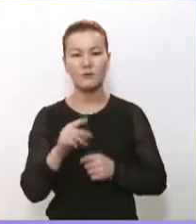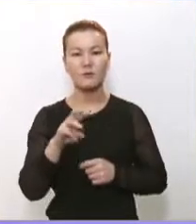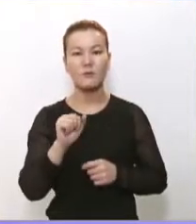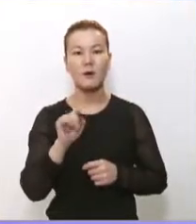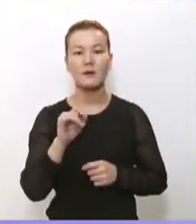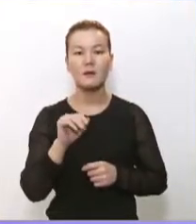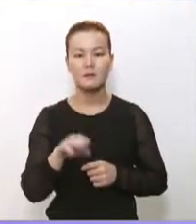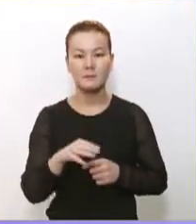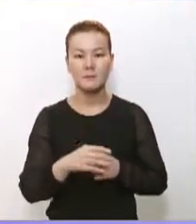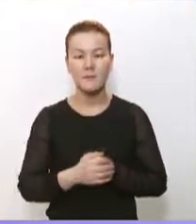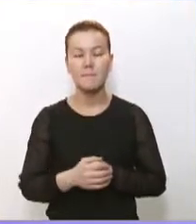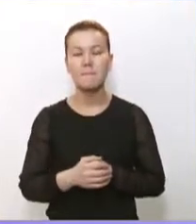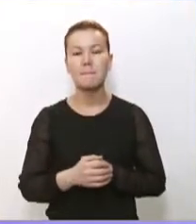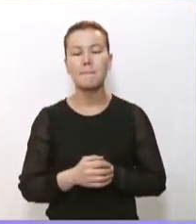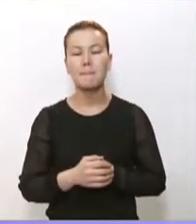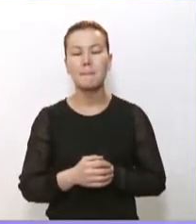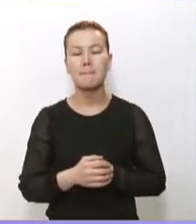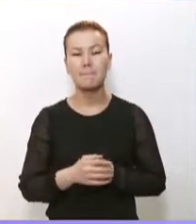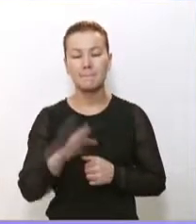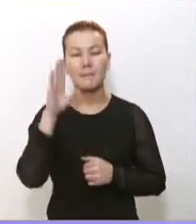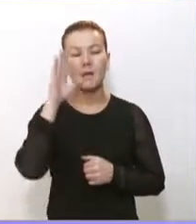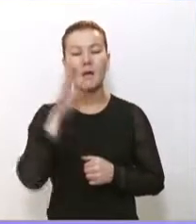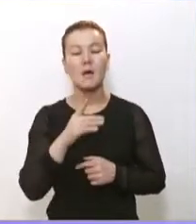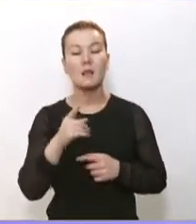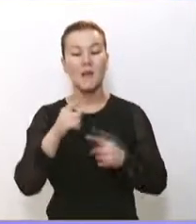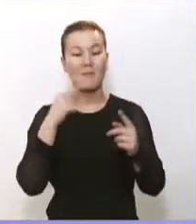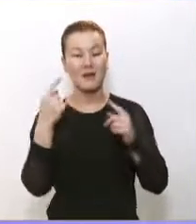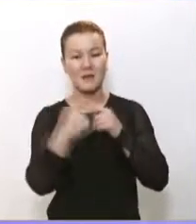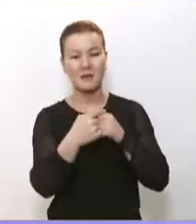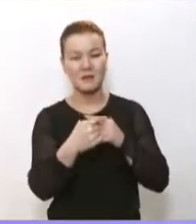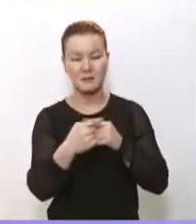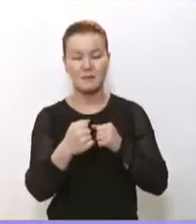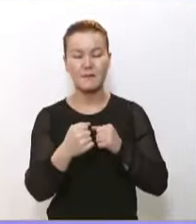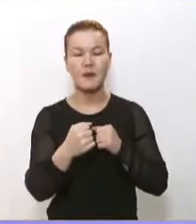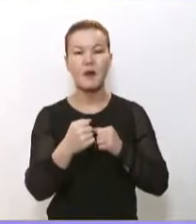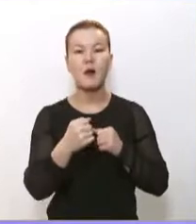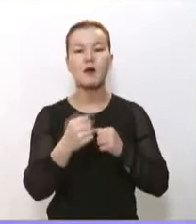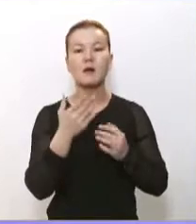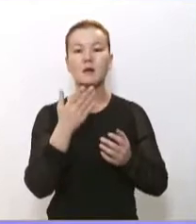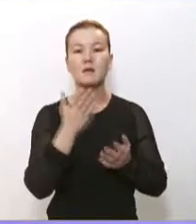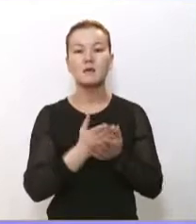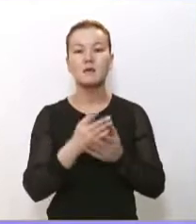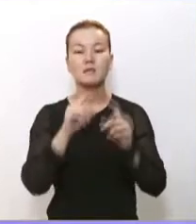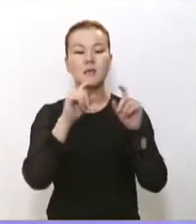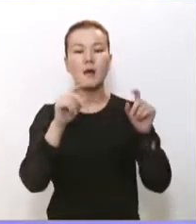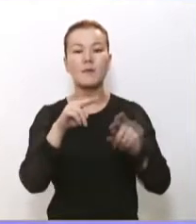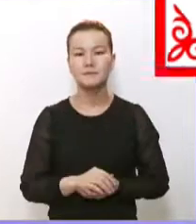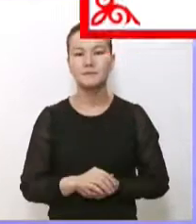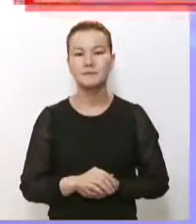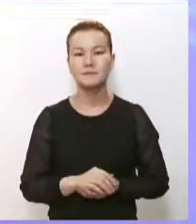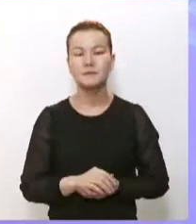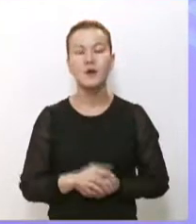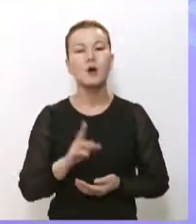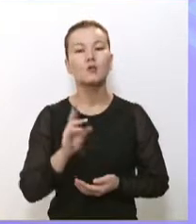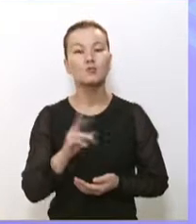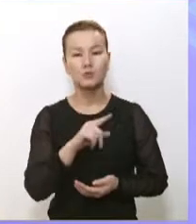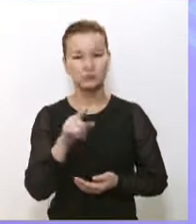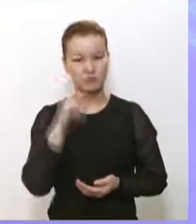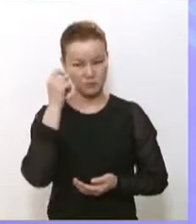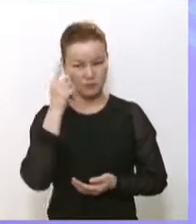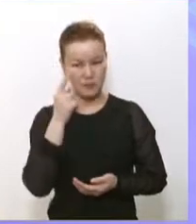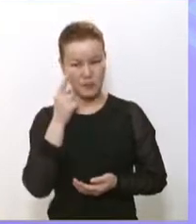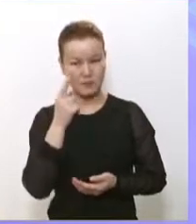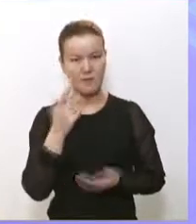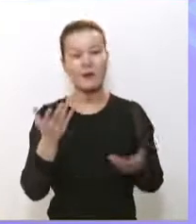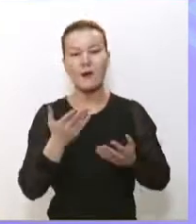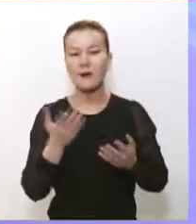Марат. На обратной стороне этой картины написана пословица. Кто из вас